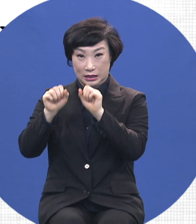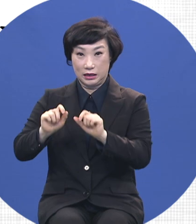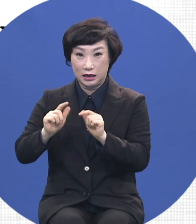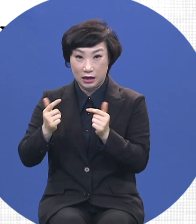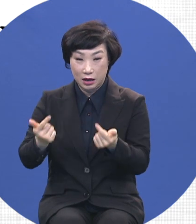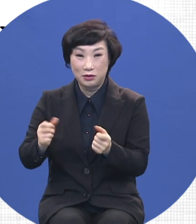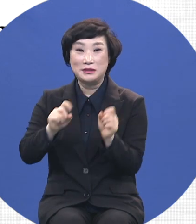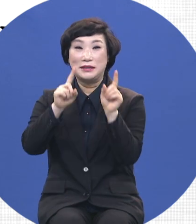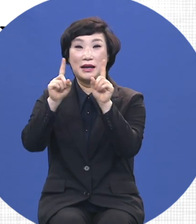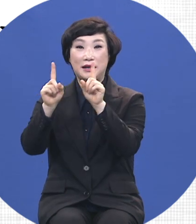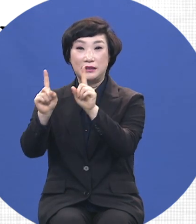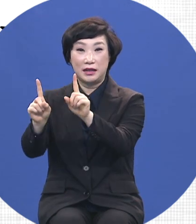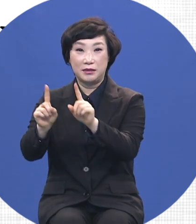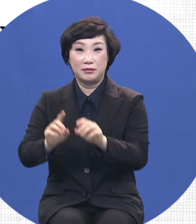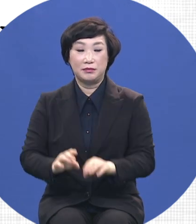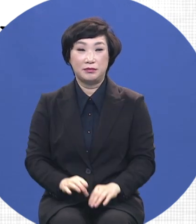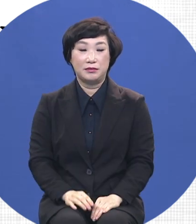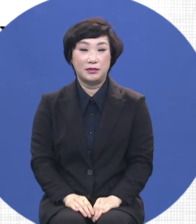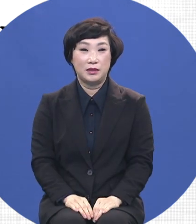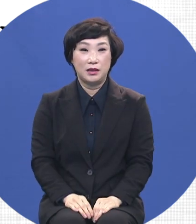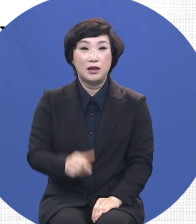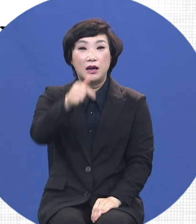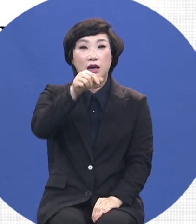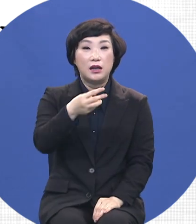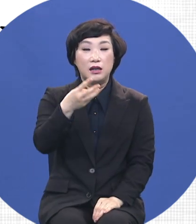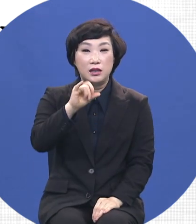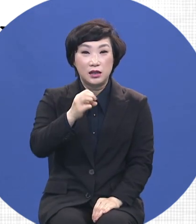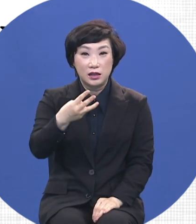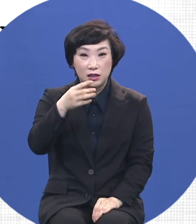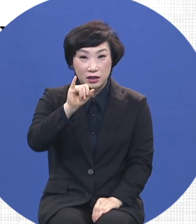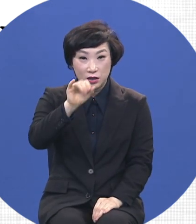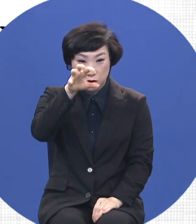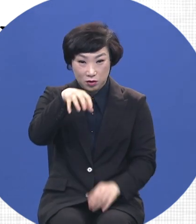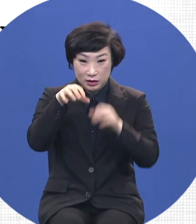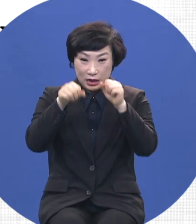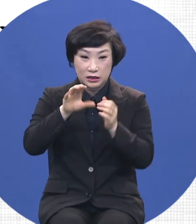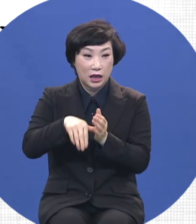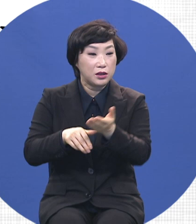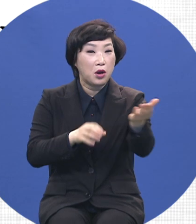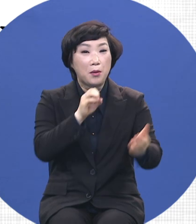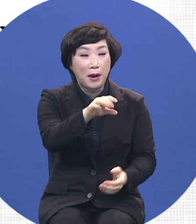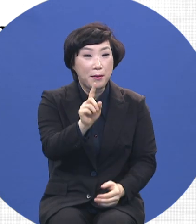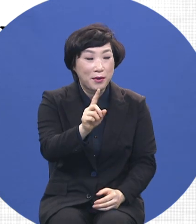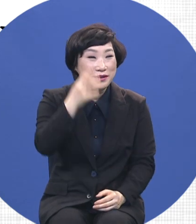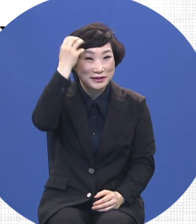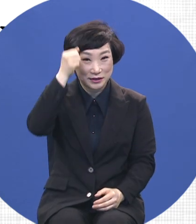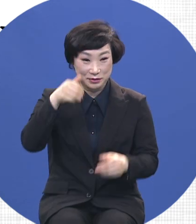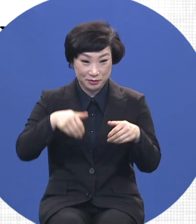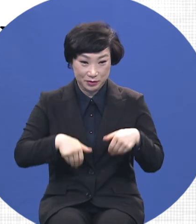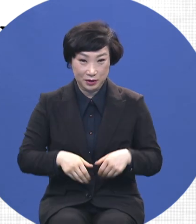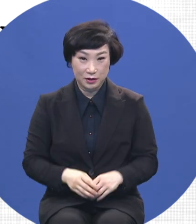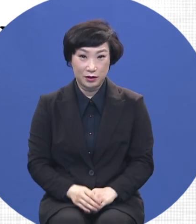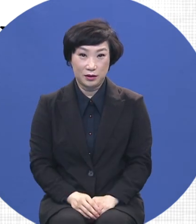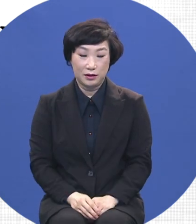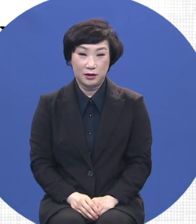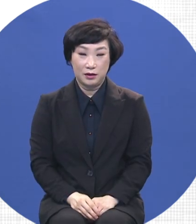계시지 않고 살아나셨느니라. 갈릴리에 계실 때에 너희에게 어떻게 말씀하신 것을